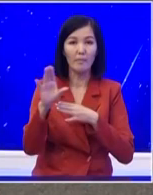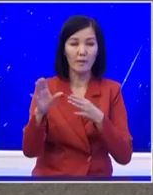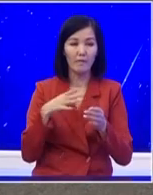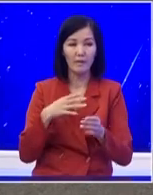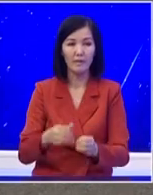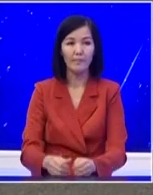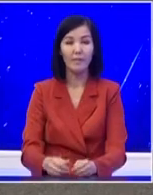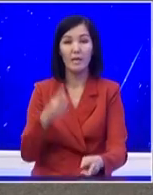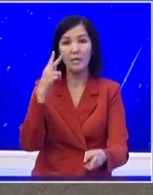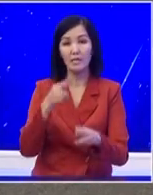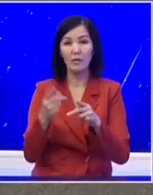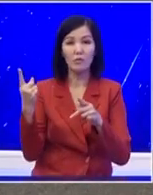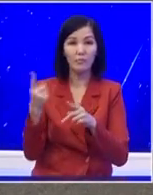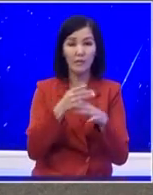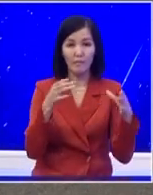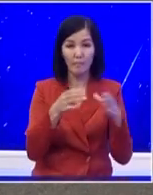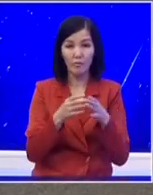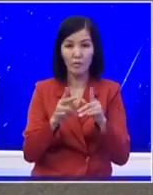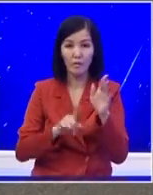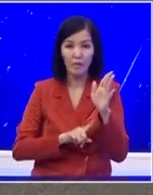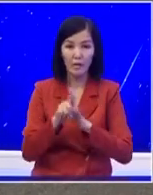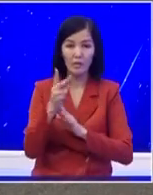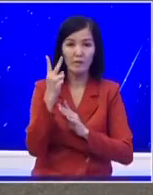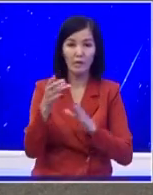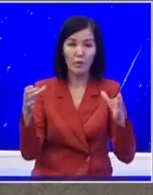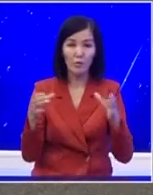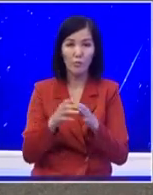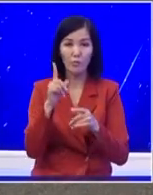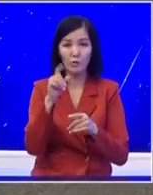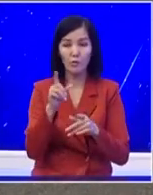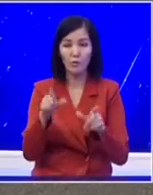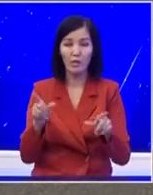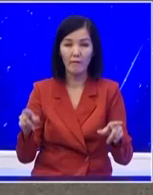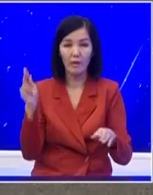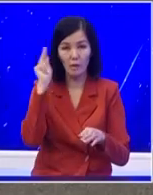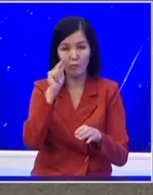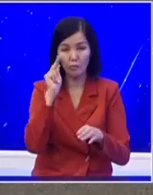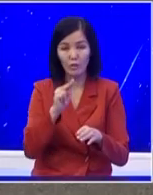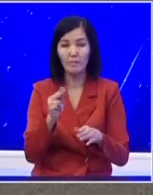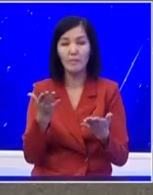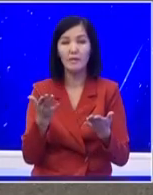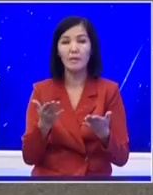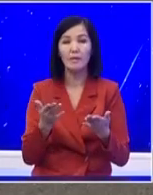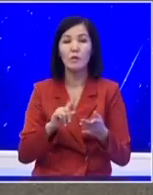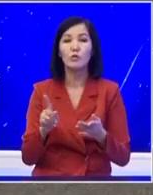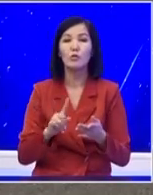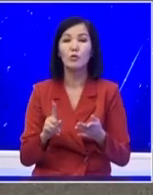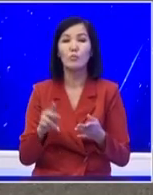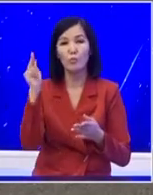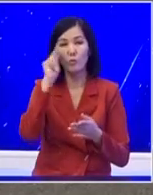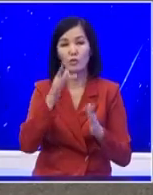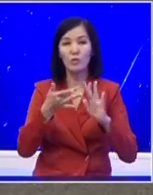поток, началось второй поток. В каждом потоке по 100 человек обучаем. Чтобы учиться